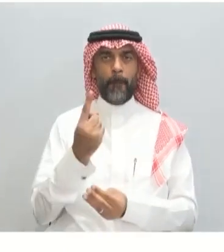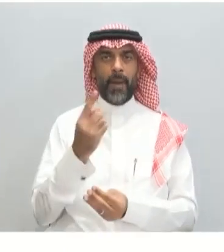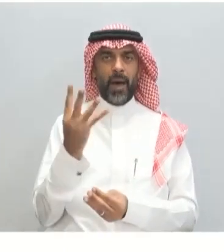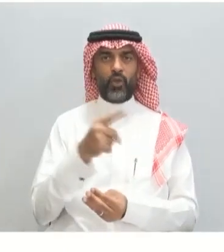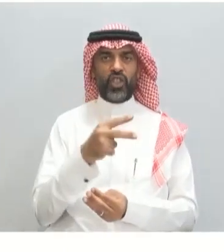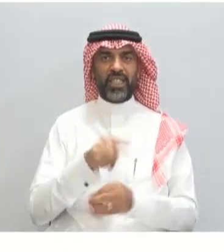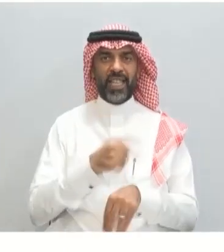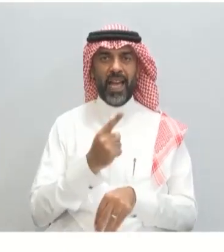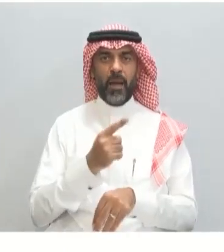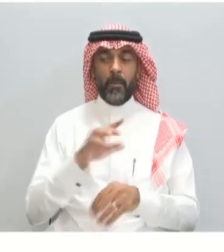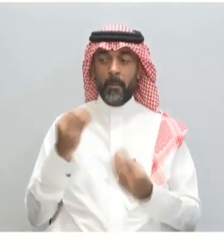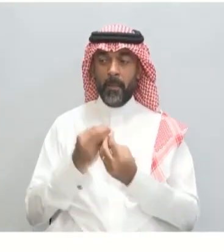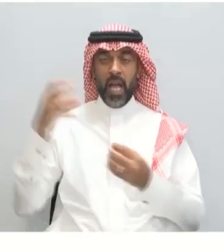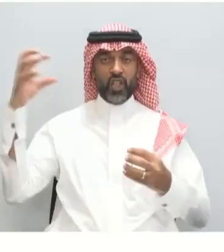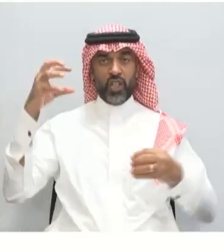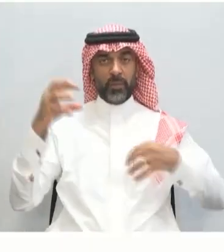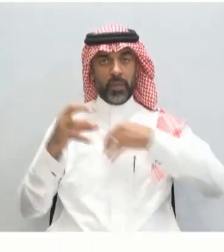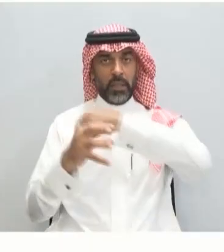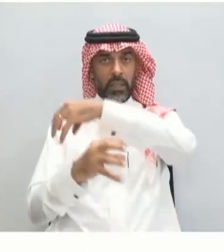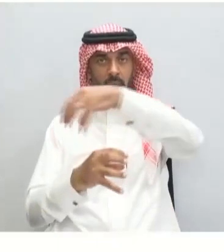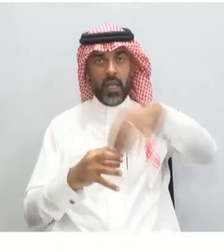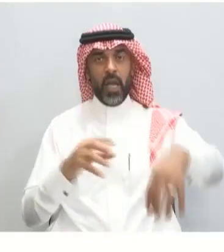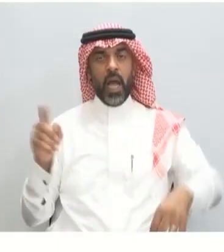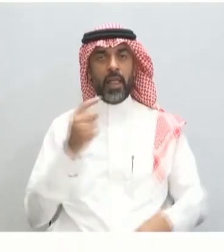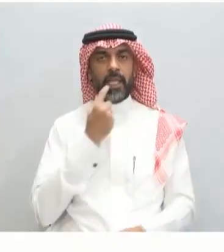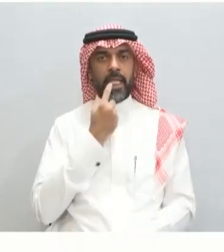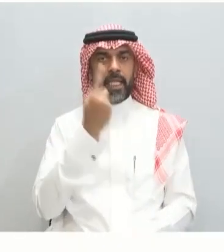الشمس خلال 365 يوم وربع